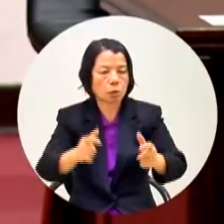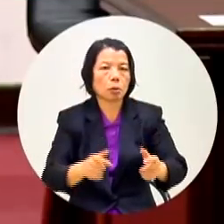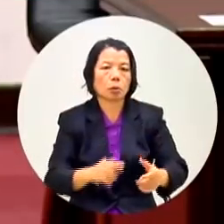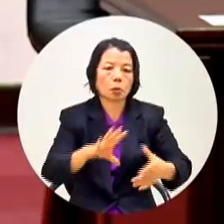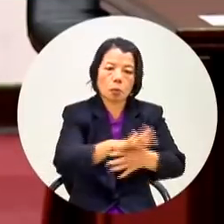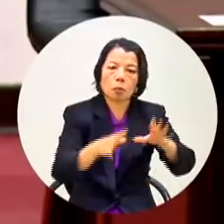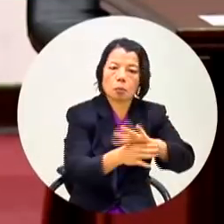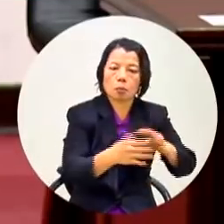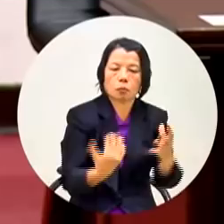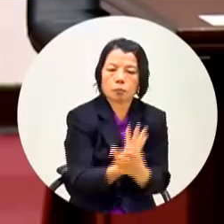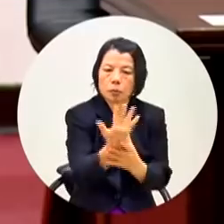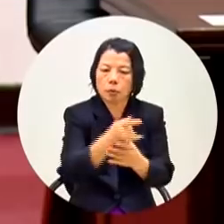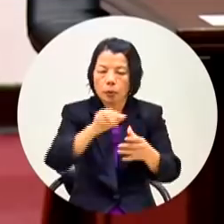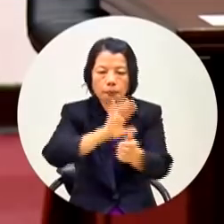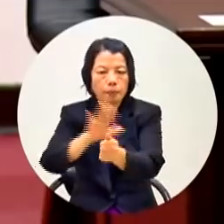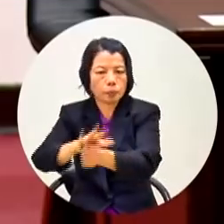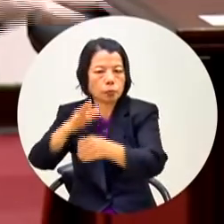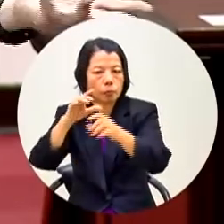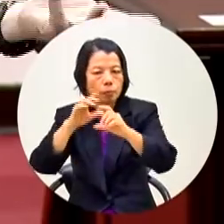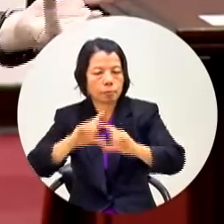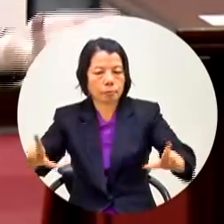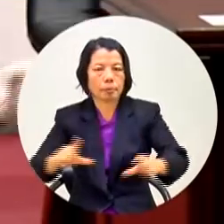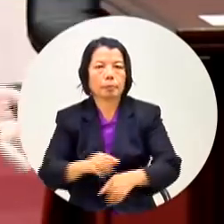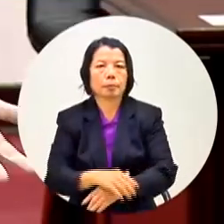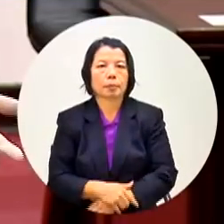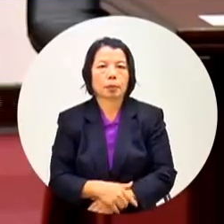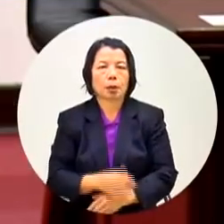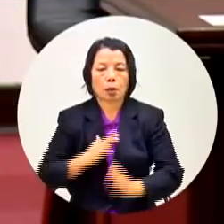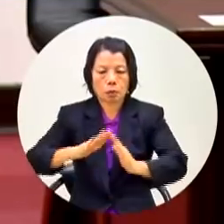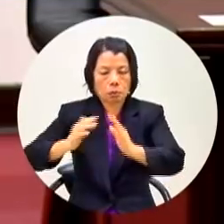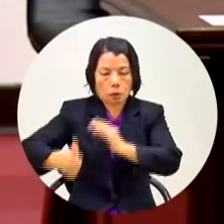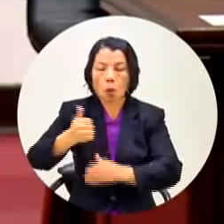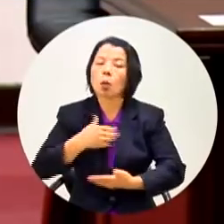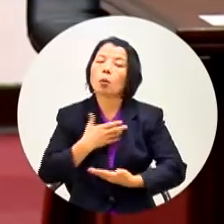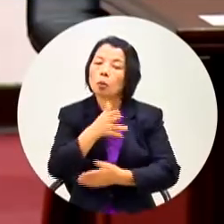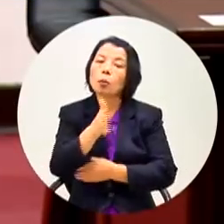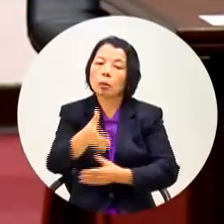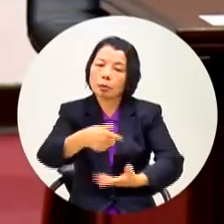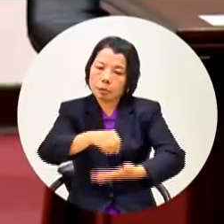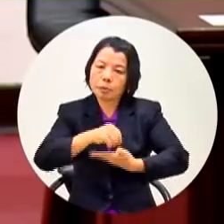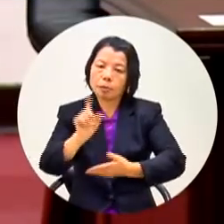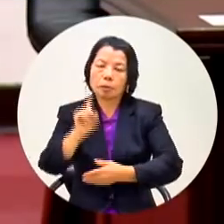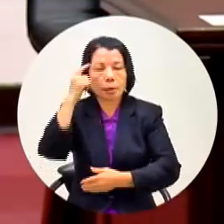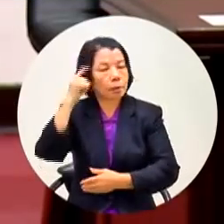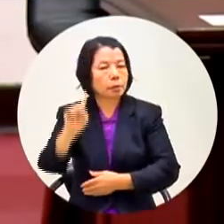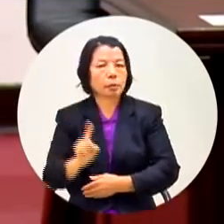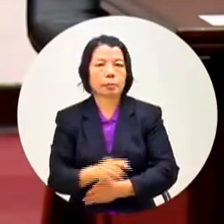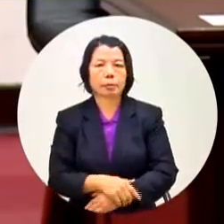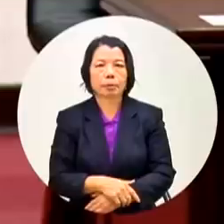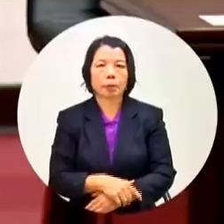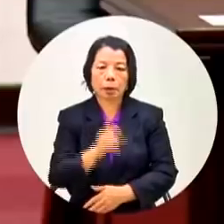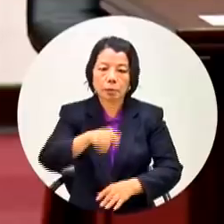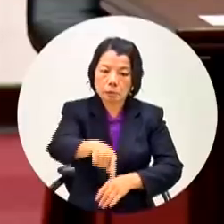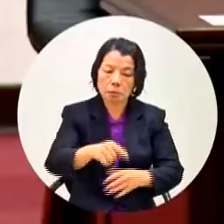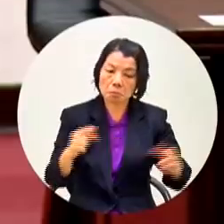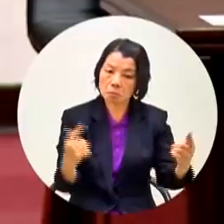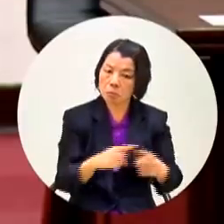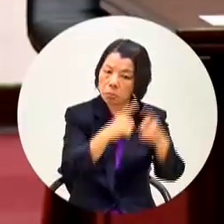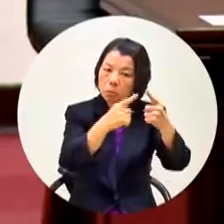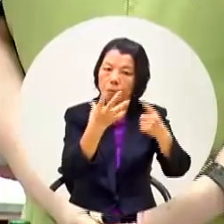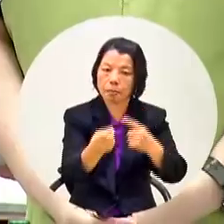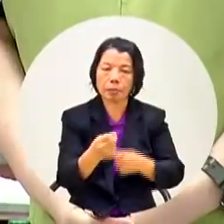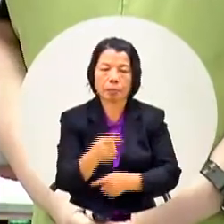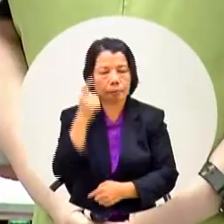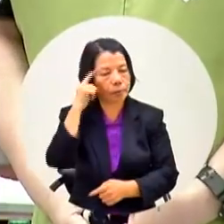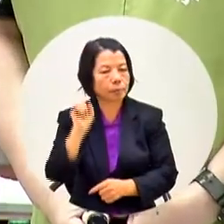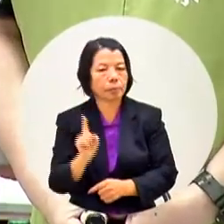分我想请教一下市长，问你的意见，因为这一段是目前没有争议的，那你的想法是怎样？ 非常感谢简焕忠议员的关